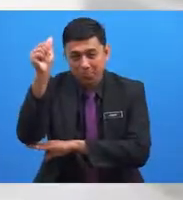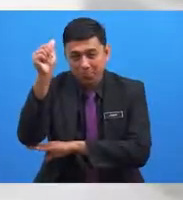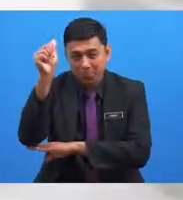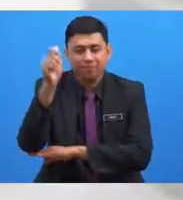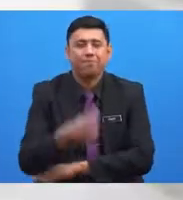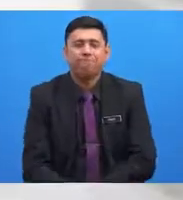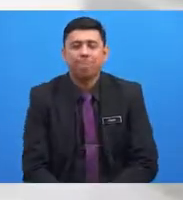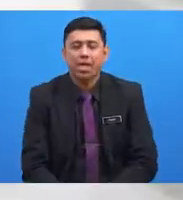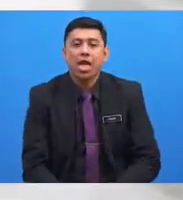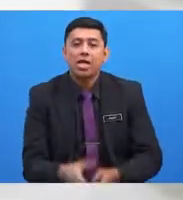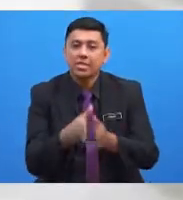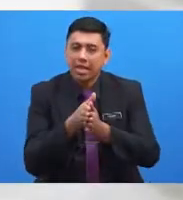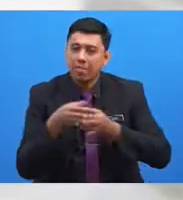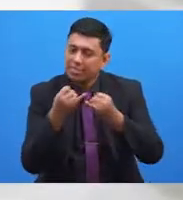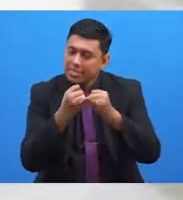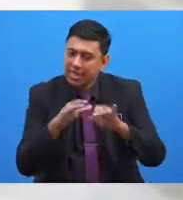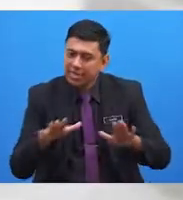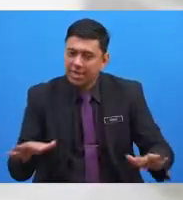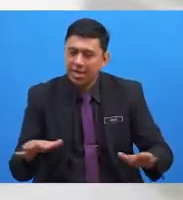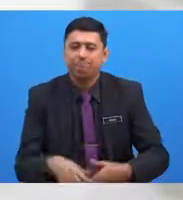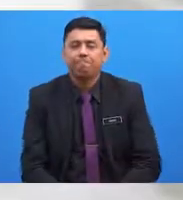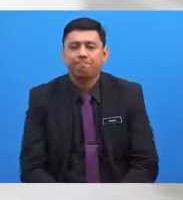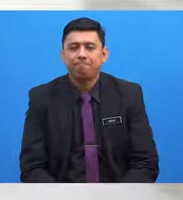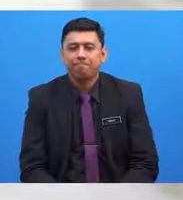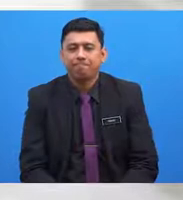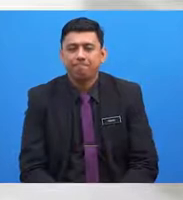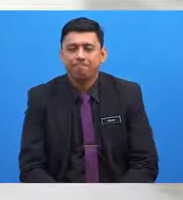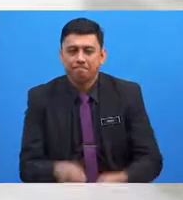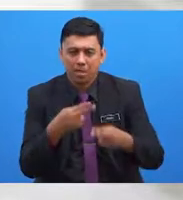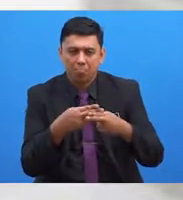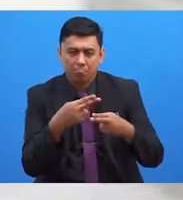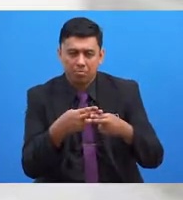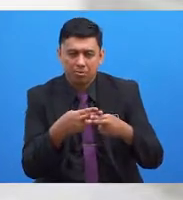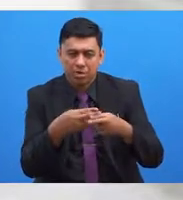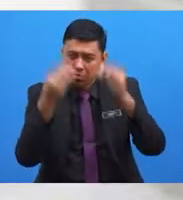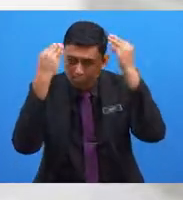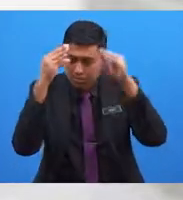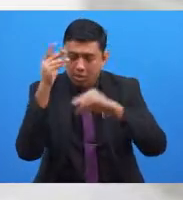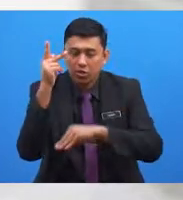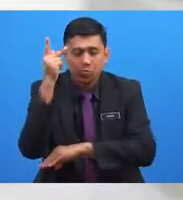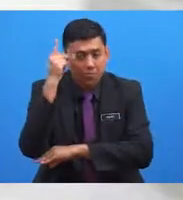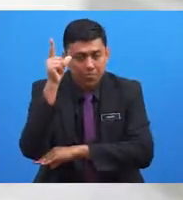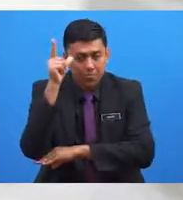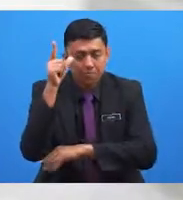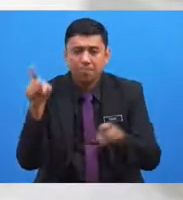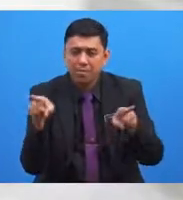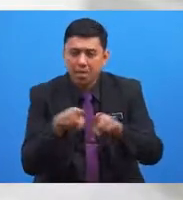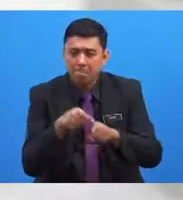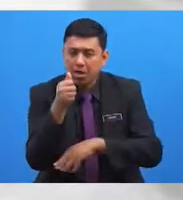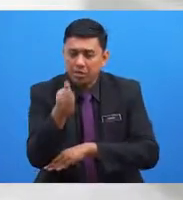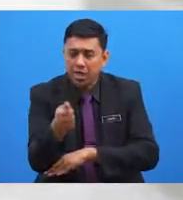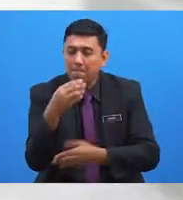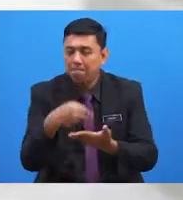Assalamualaikum, salam sejahtera. Saya Cikgu Muhammad Khairul bin Muhammad Saleh akan bersama anda untuk